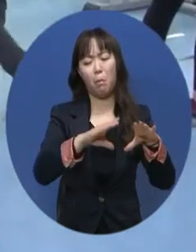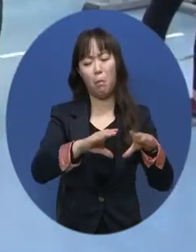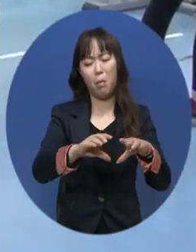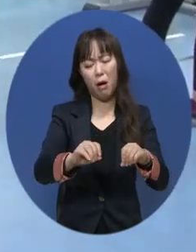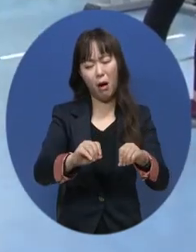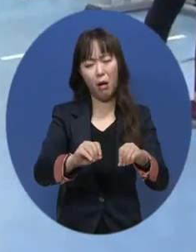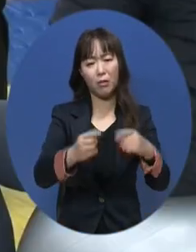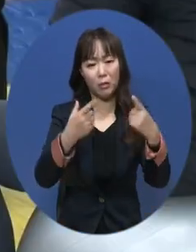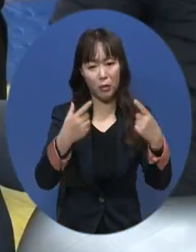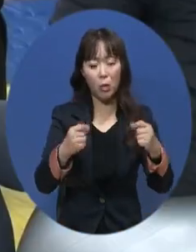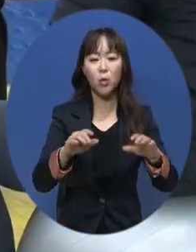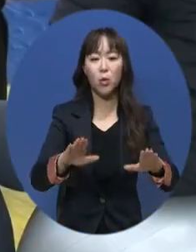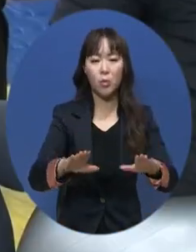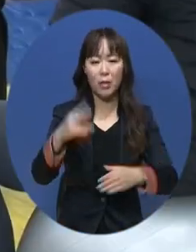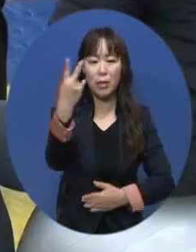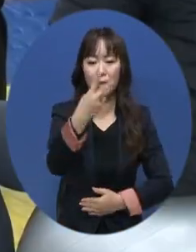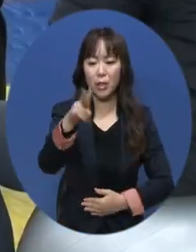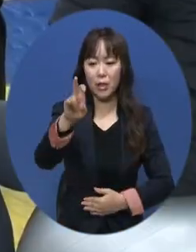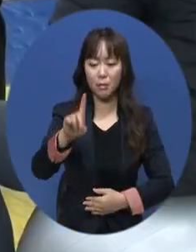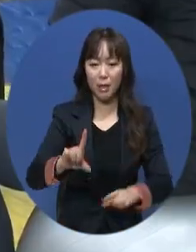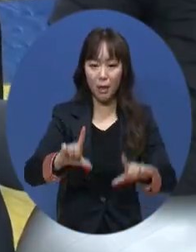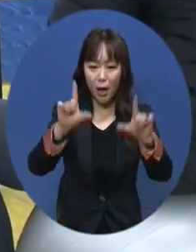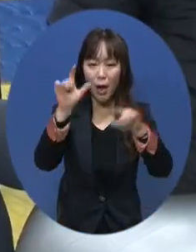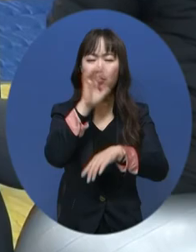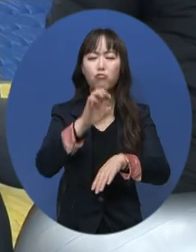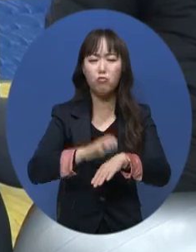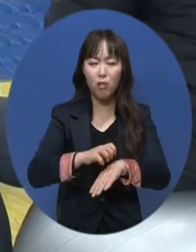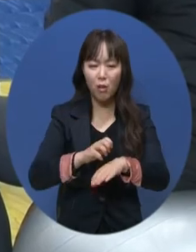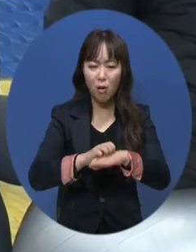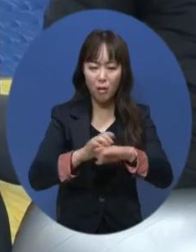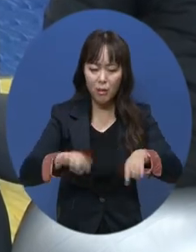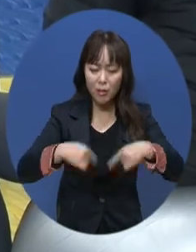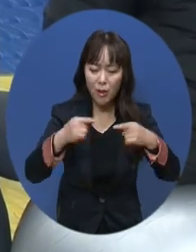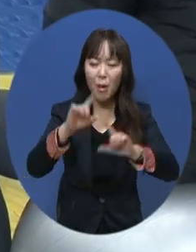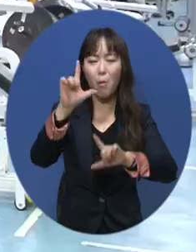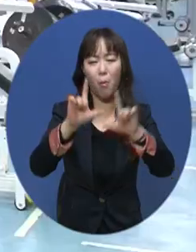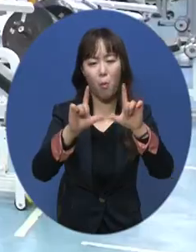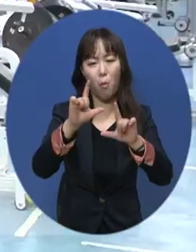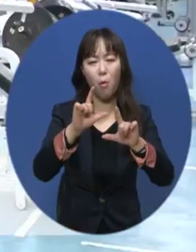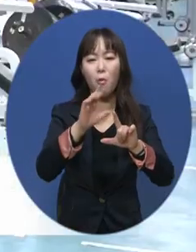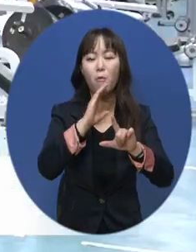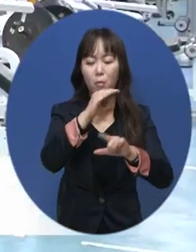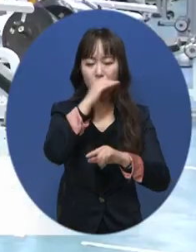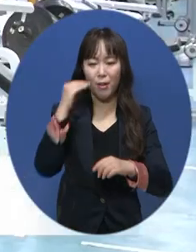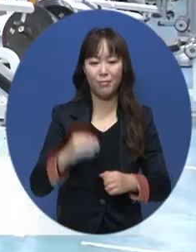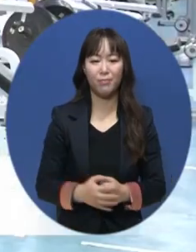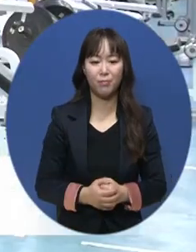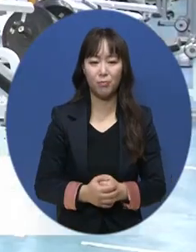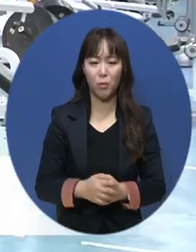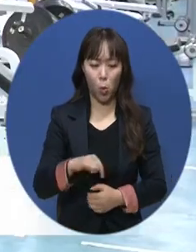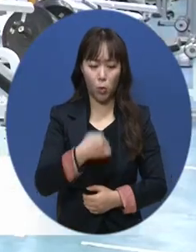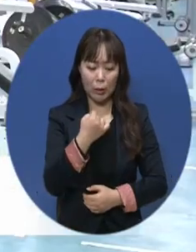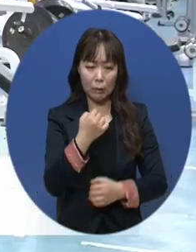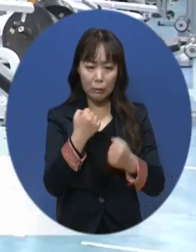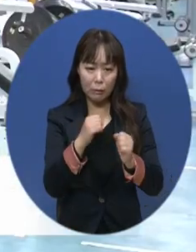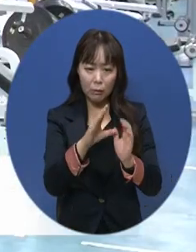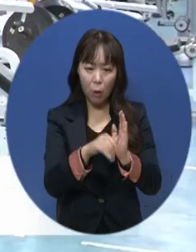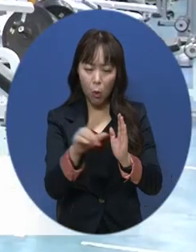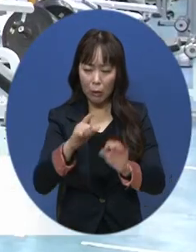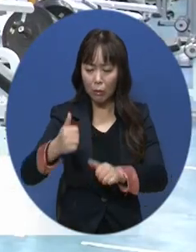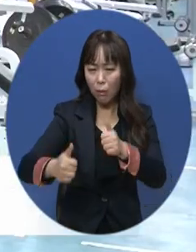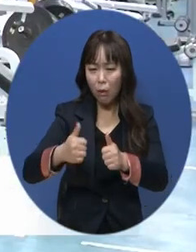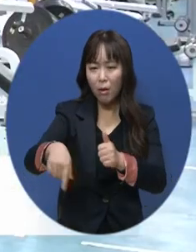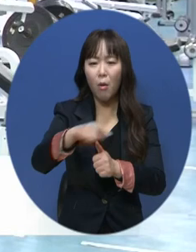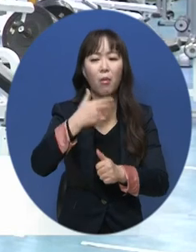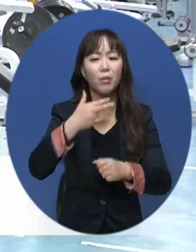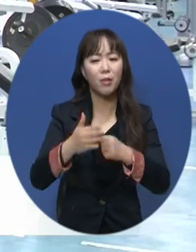만큼 2021년 훈련에 임하는 자세가 남다릅니다. 혼자 있을 때는 이게 주변에 어떤 그 경쟁 관계가